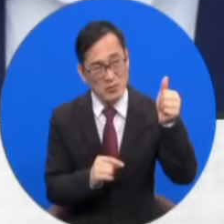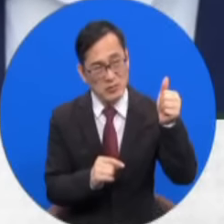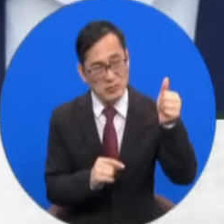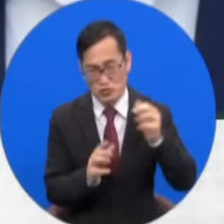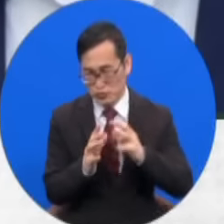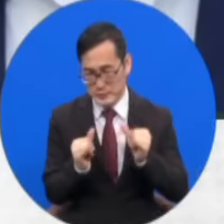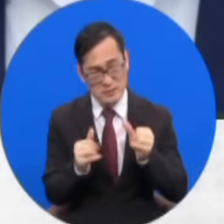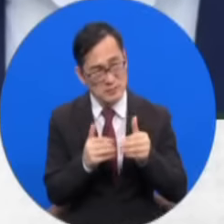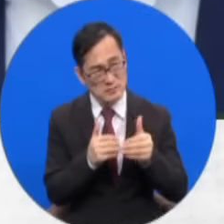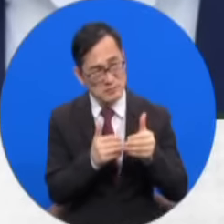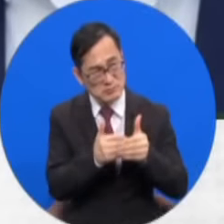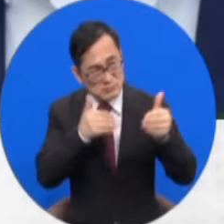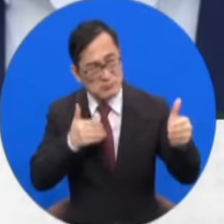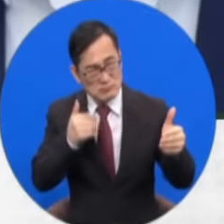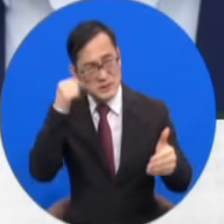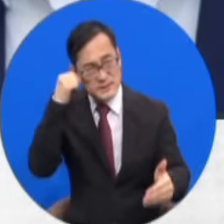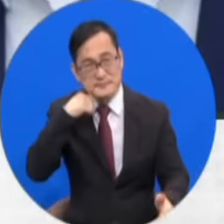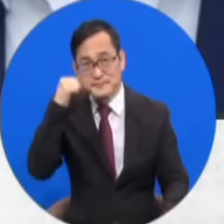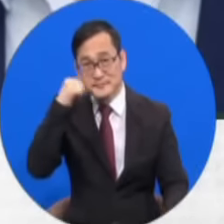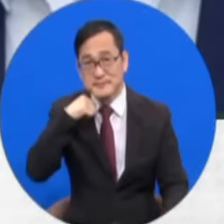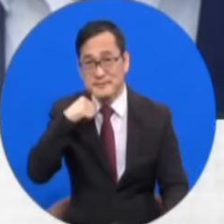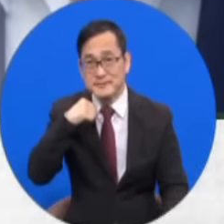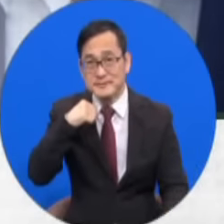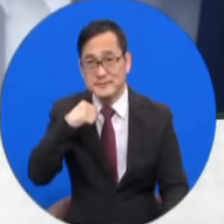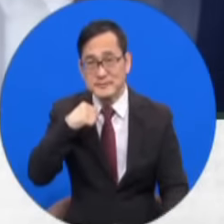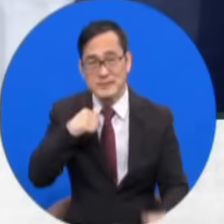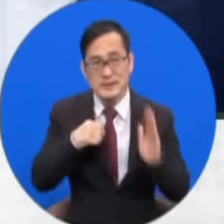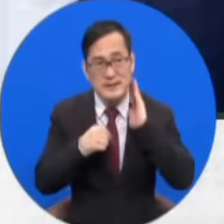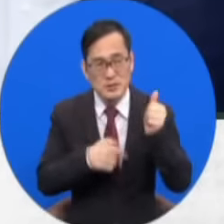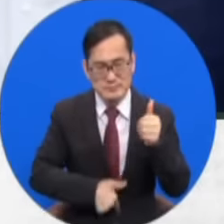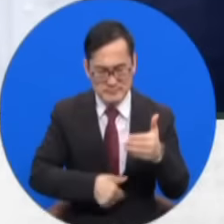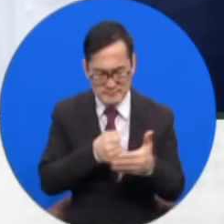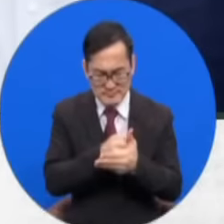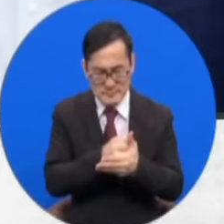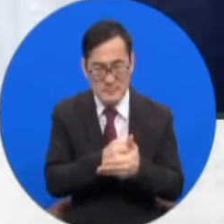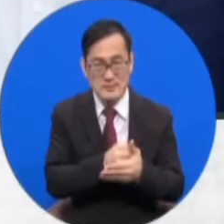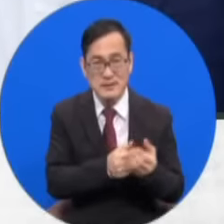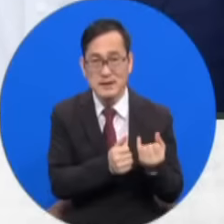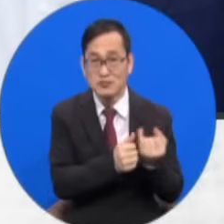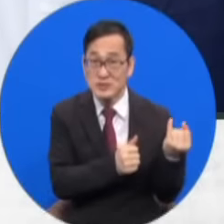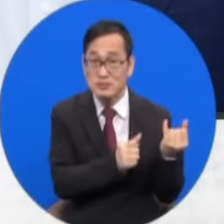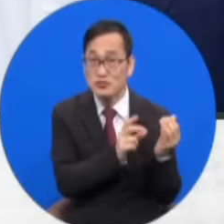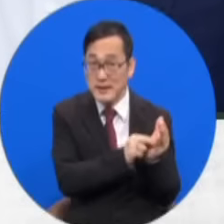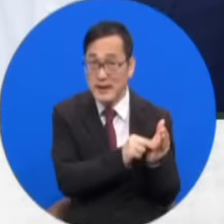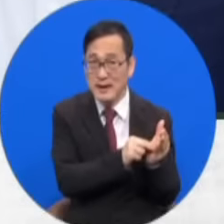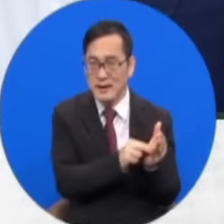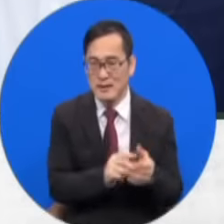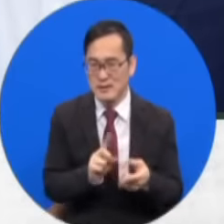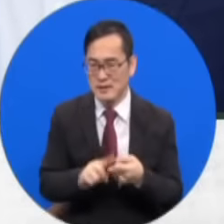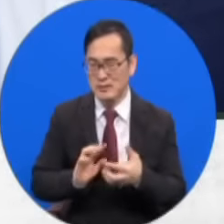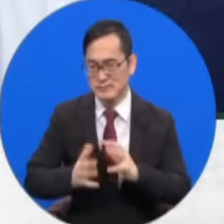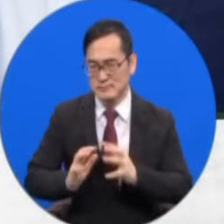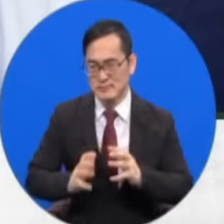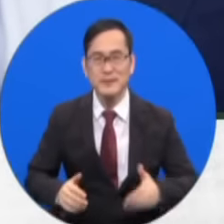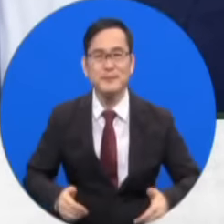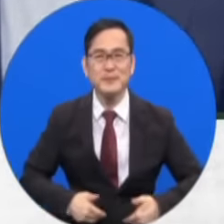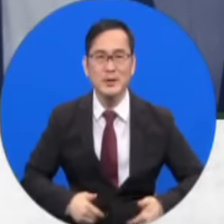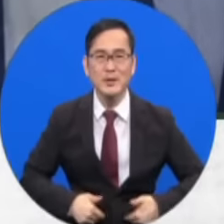그렇기 때문에 어 대통령께서 결단을 내리고이 부분에 대한 해법을 머리를 맞대고